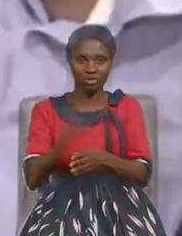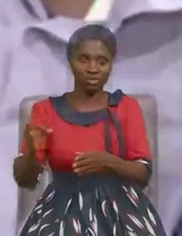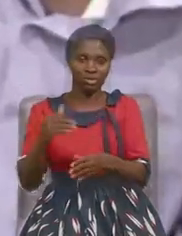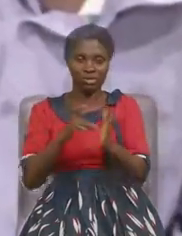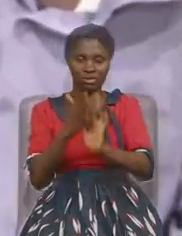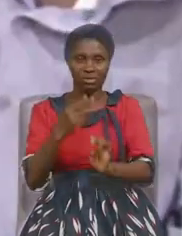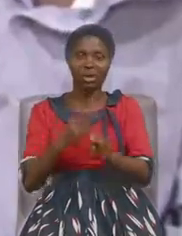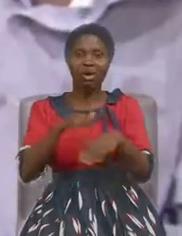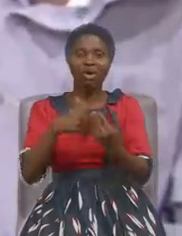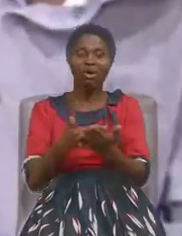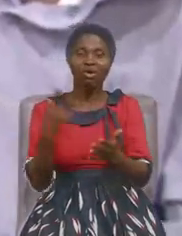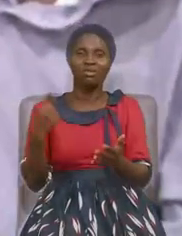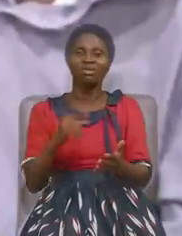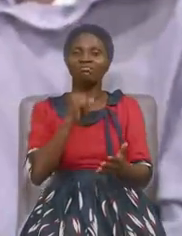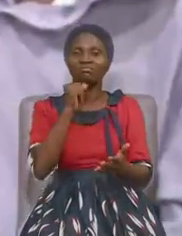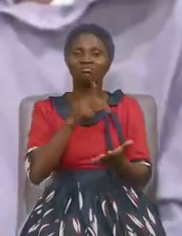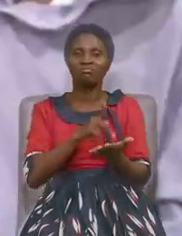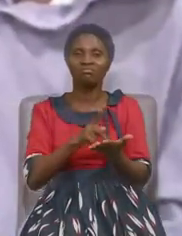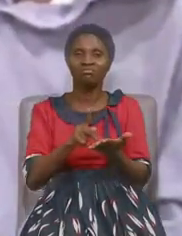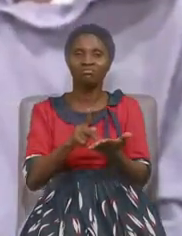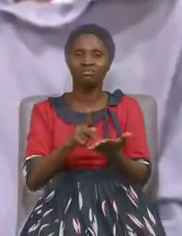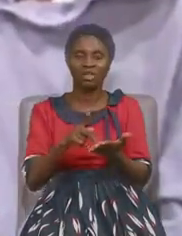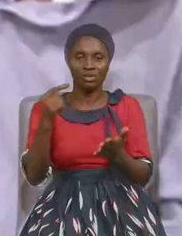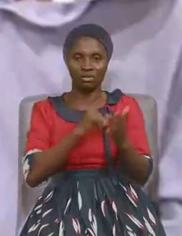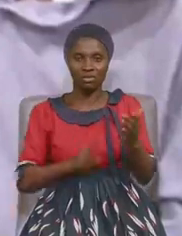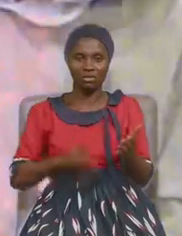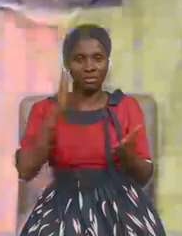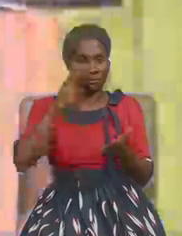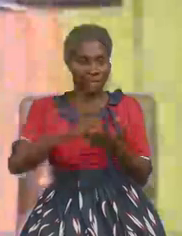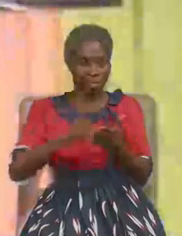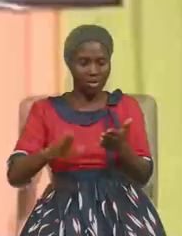Toutes les impuretés, le Seigneur va les laver.